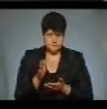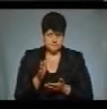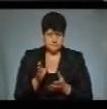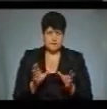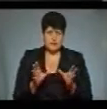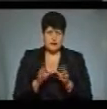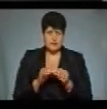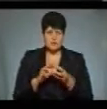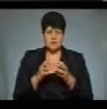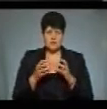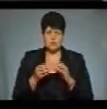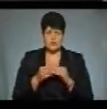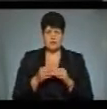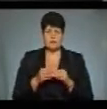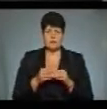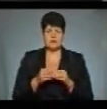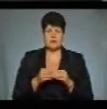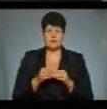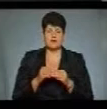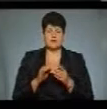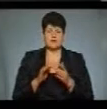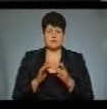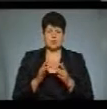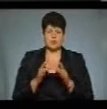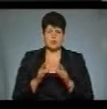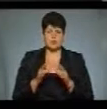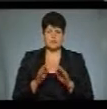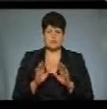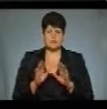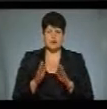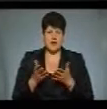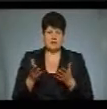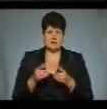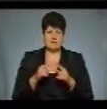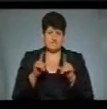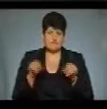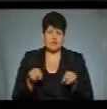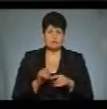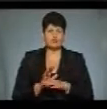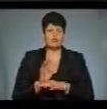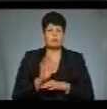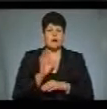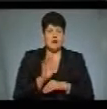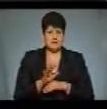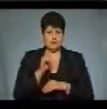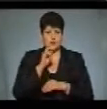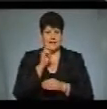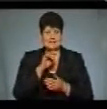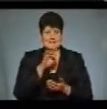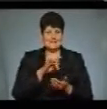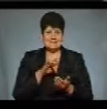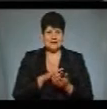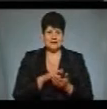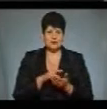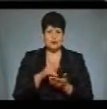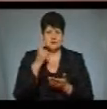разом з результатами електронні варіанти цих файли будуть відправлені до Українського центру оцінювання